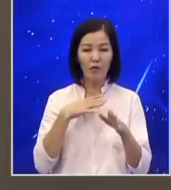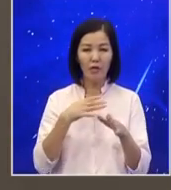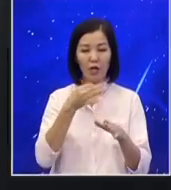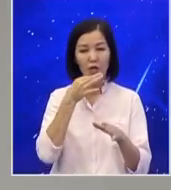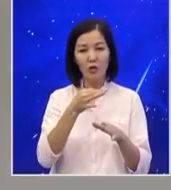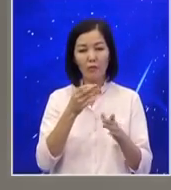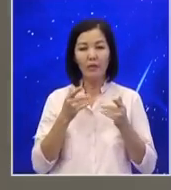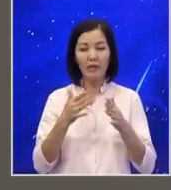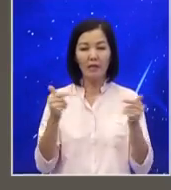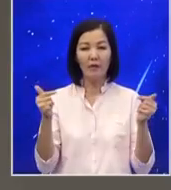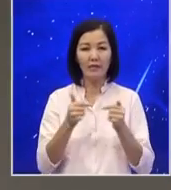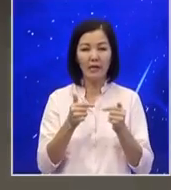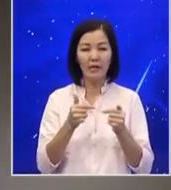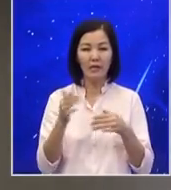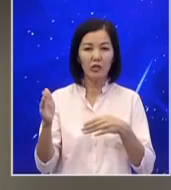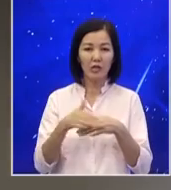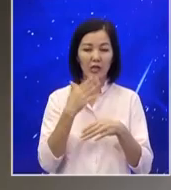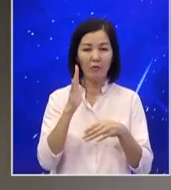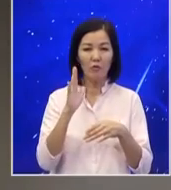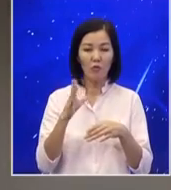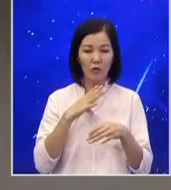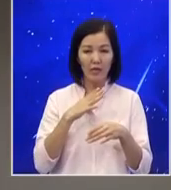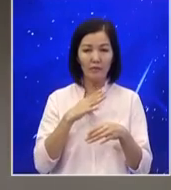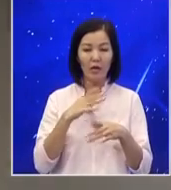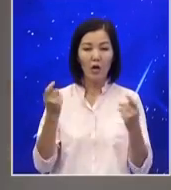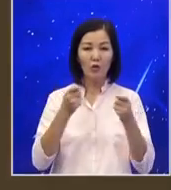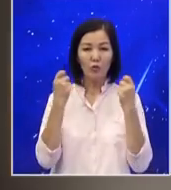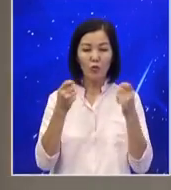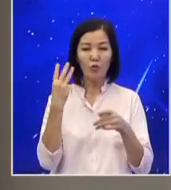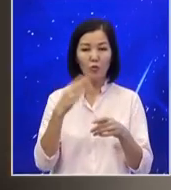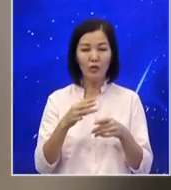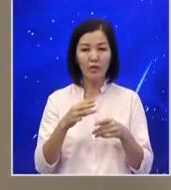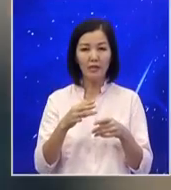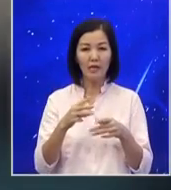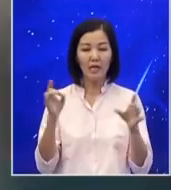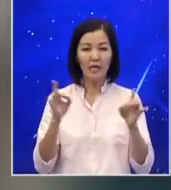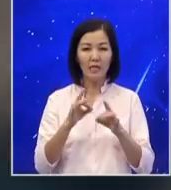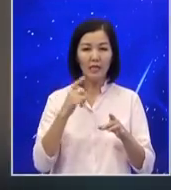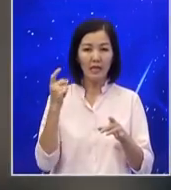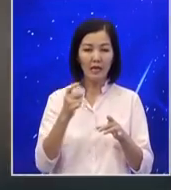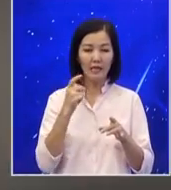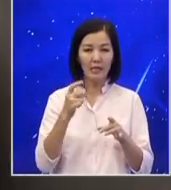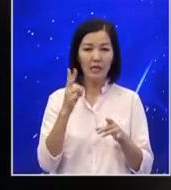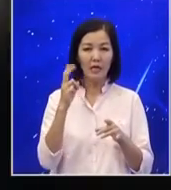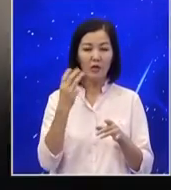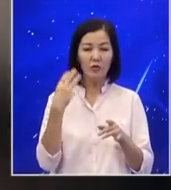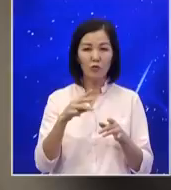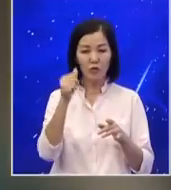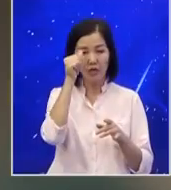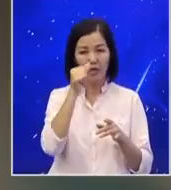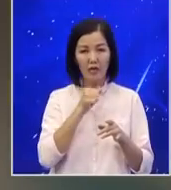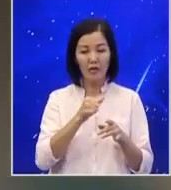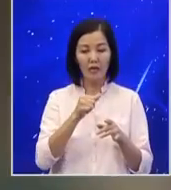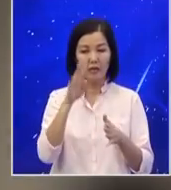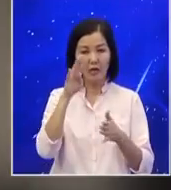мамандар талапқа сәйкес тиісті шаралар қолданыпты. Той жасаушыға 30, ал мейрамхана әкімшілігіне 230 айлық есептік